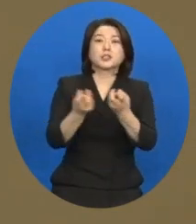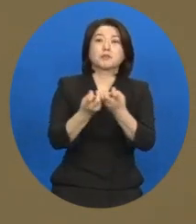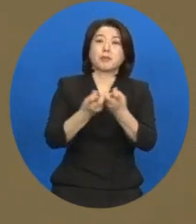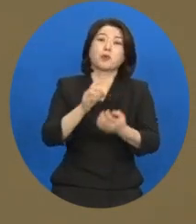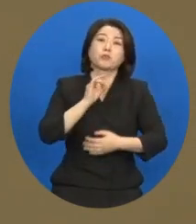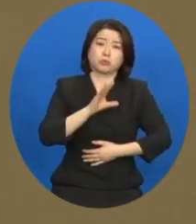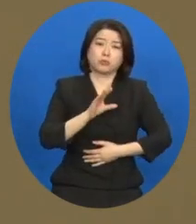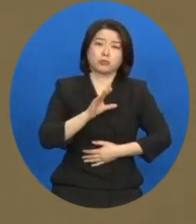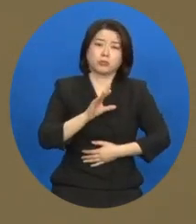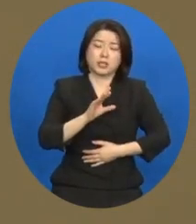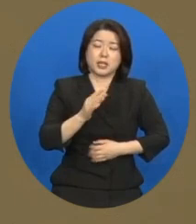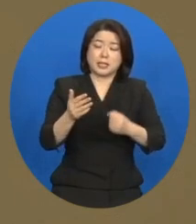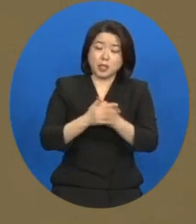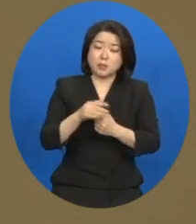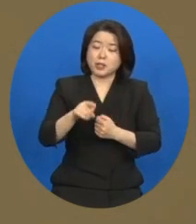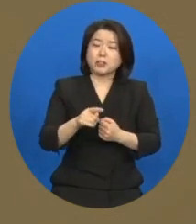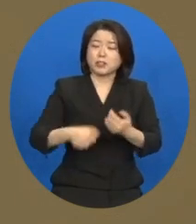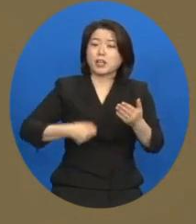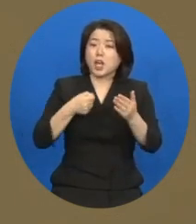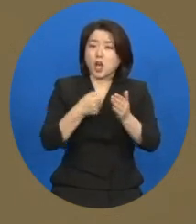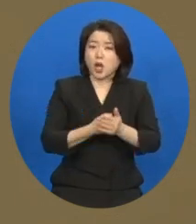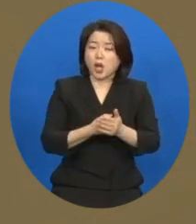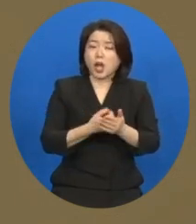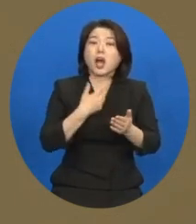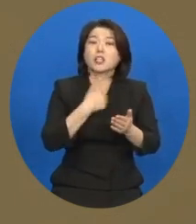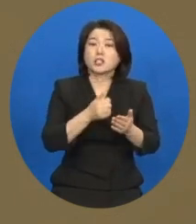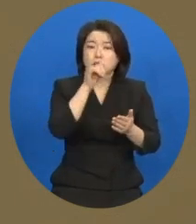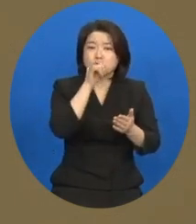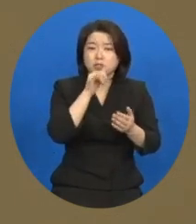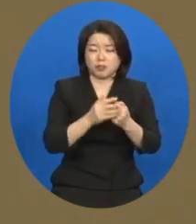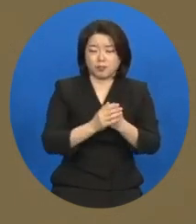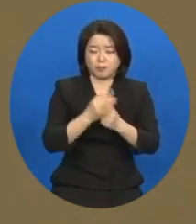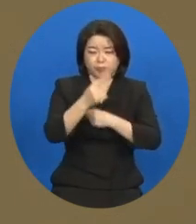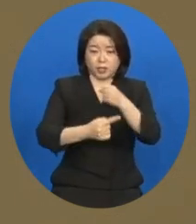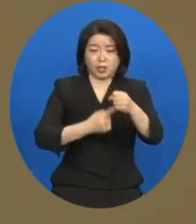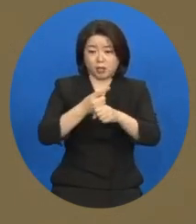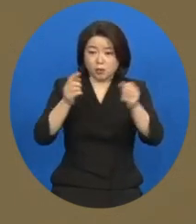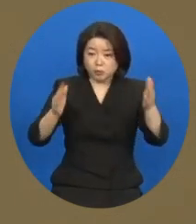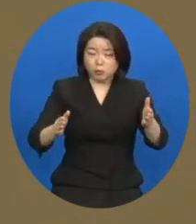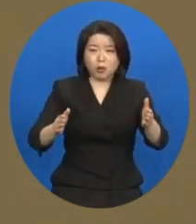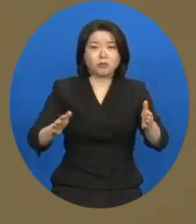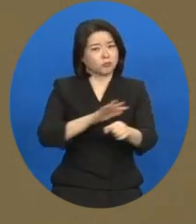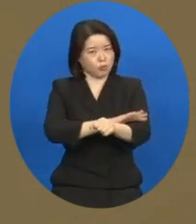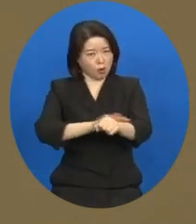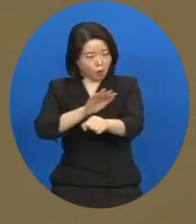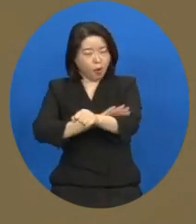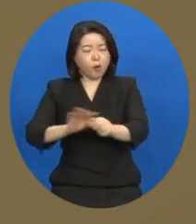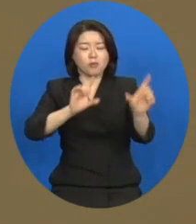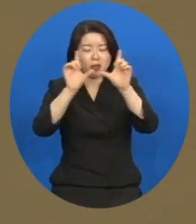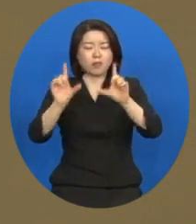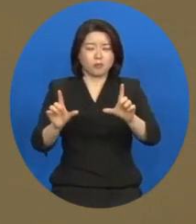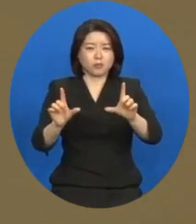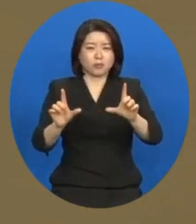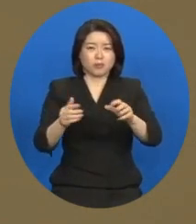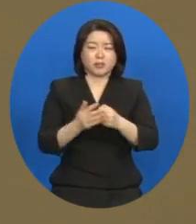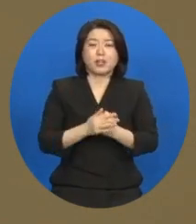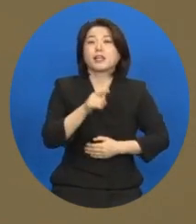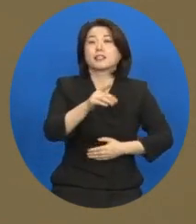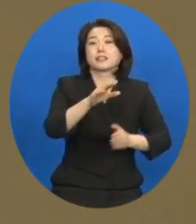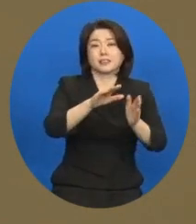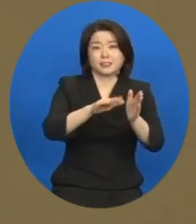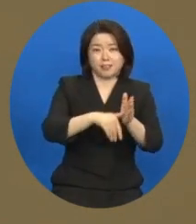없으니 그렇게 살았던 적이 있습니다. 그리고 1년을 잘 살았어요. 그런데 그때